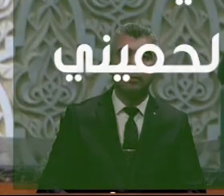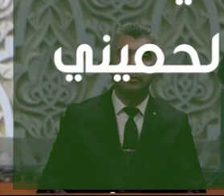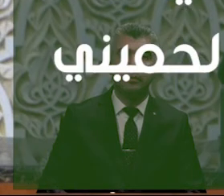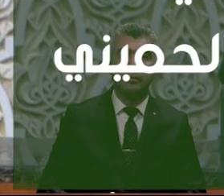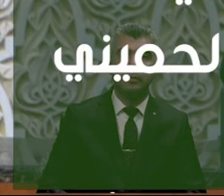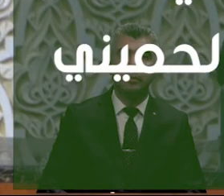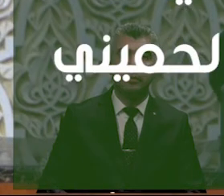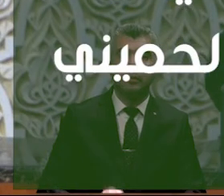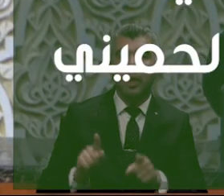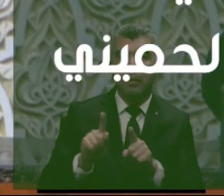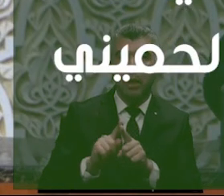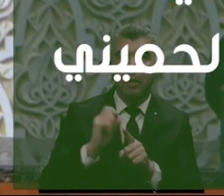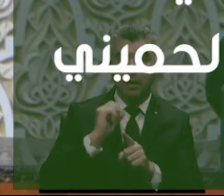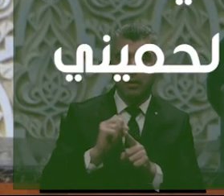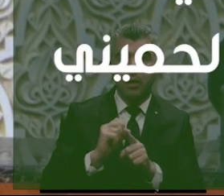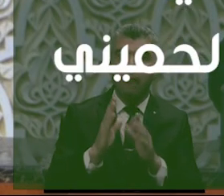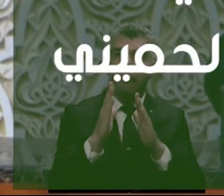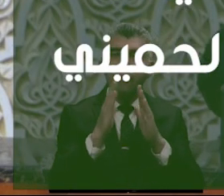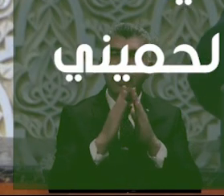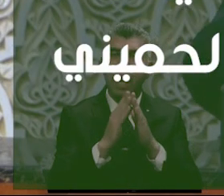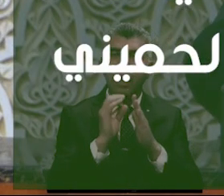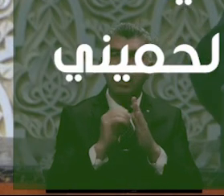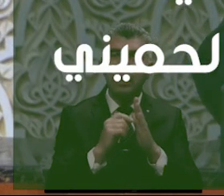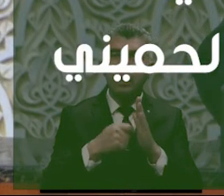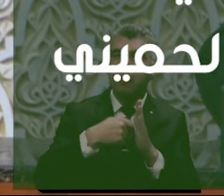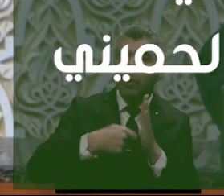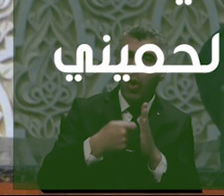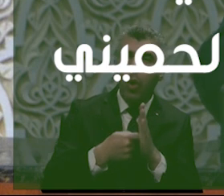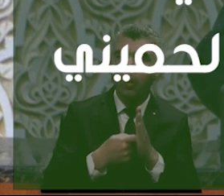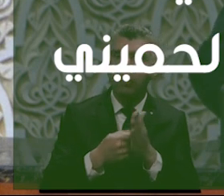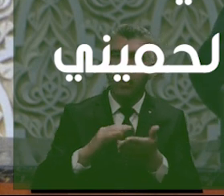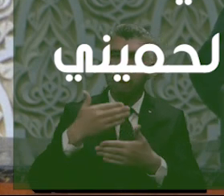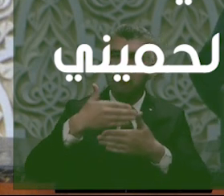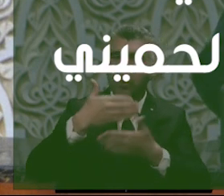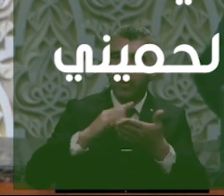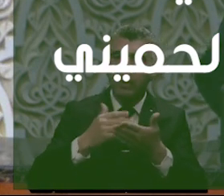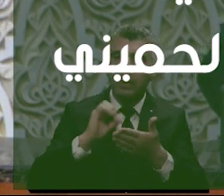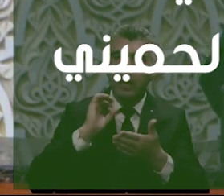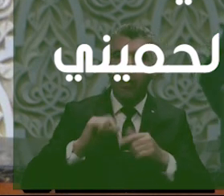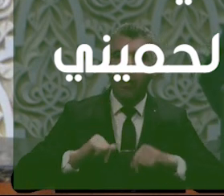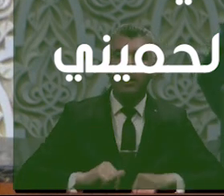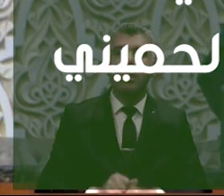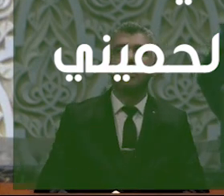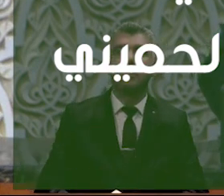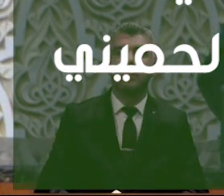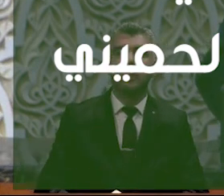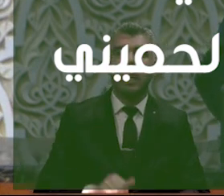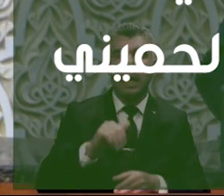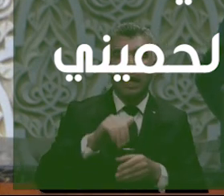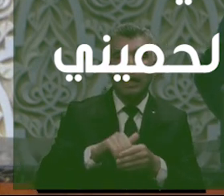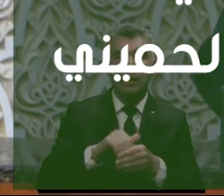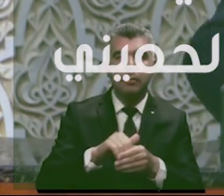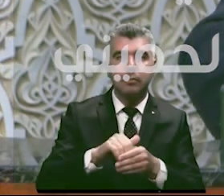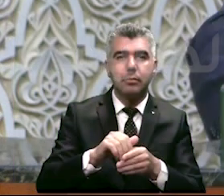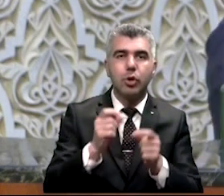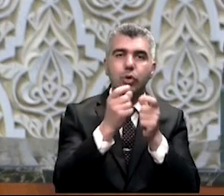حول مساهمه العقار الوقفي في الاستثمار كلمه لاحد المستشارين من فريق الاتحاد العام لمقاول المغرب